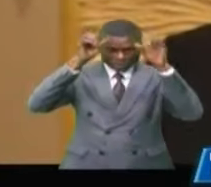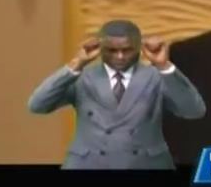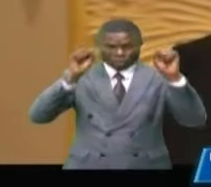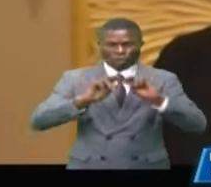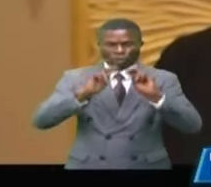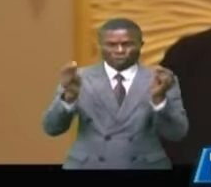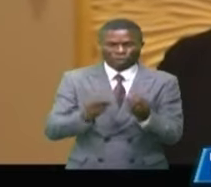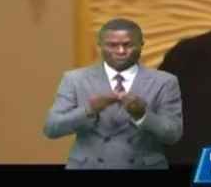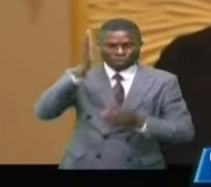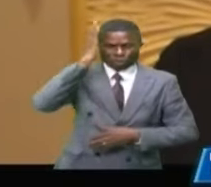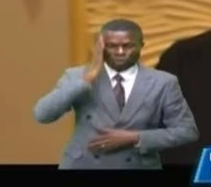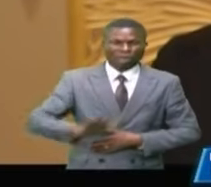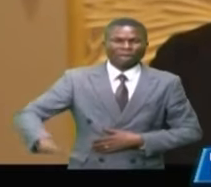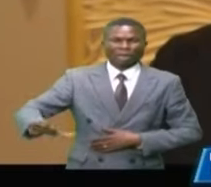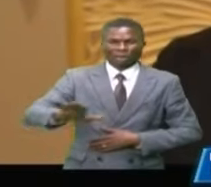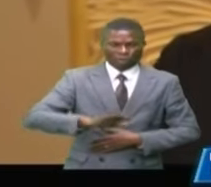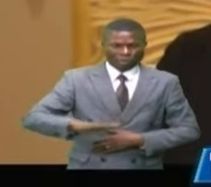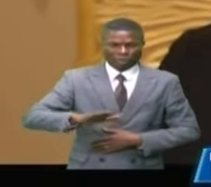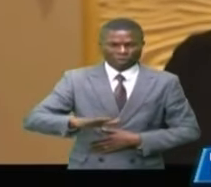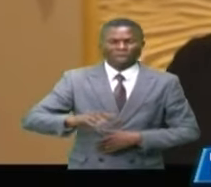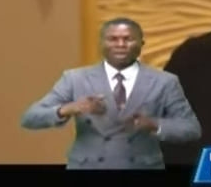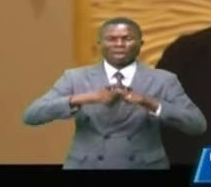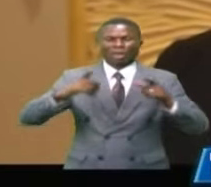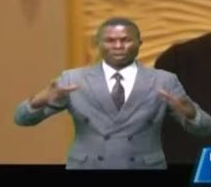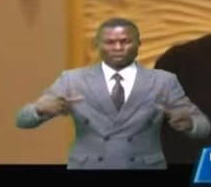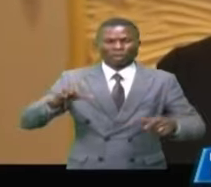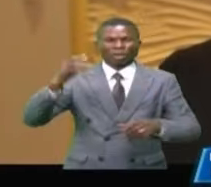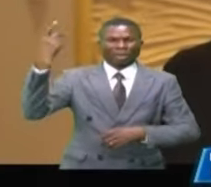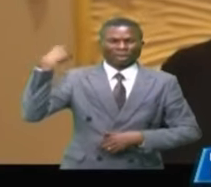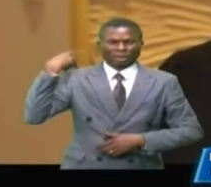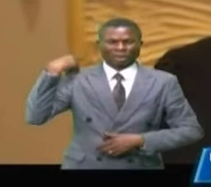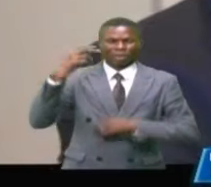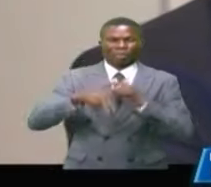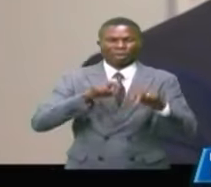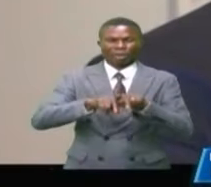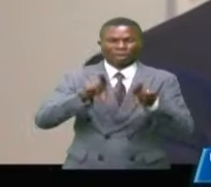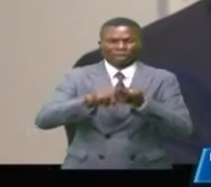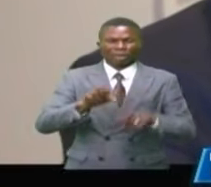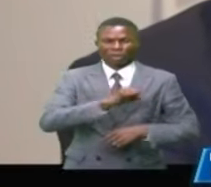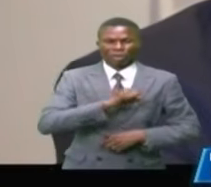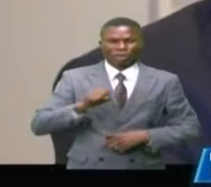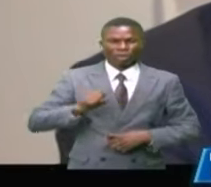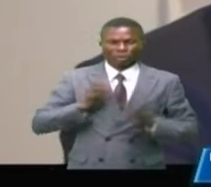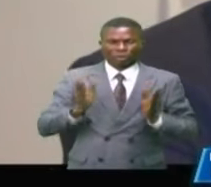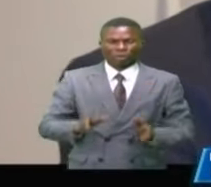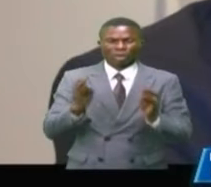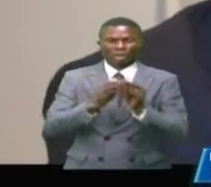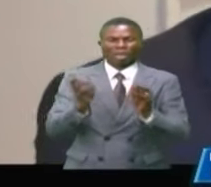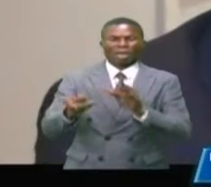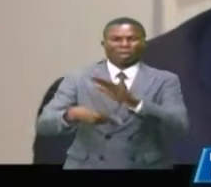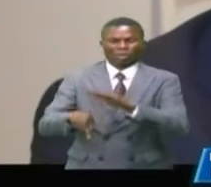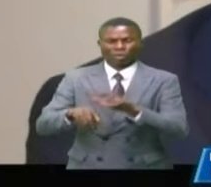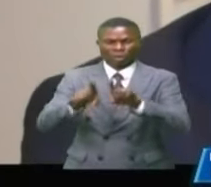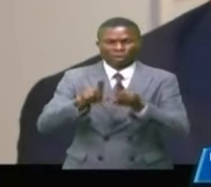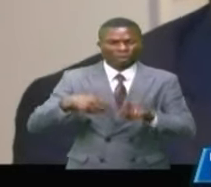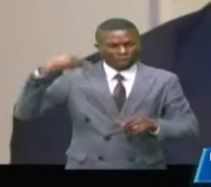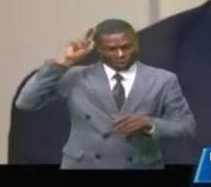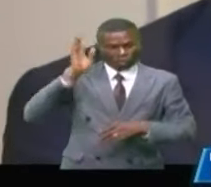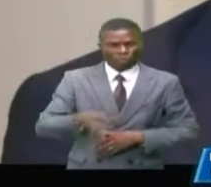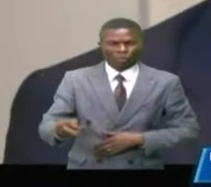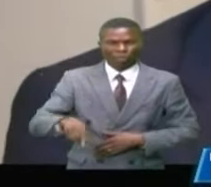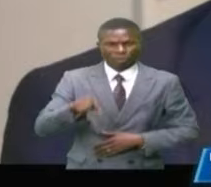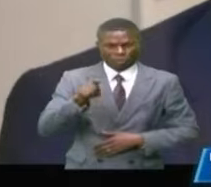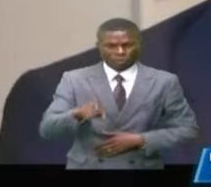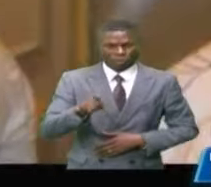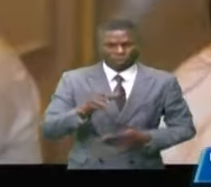de l'Union sacrée de la nation élargie aux élus nationaux et sénateurs ainsi qu'aux assemblées provinciales et aux gouverneurs des